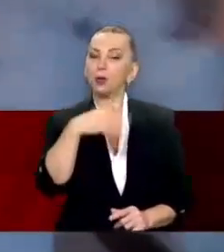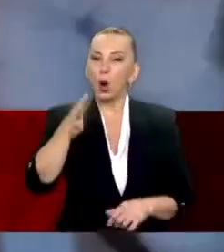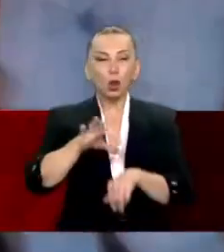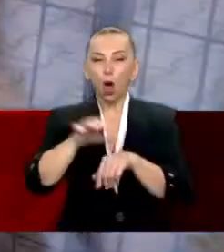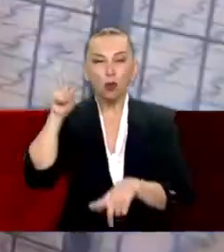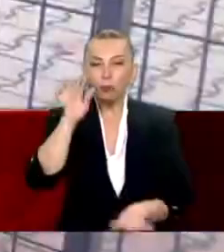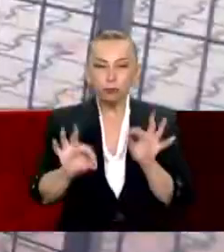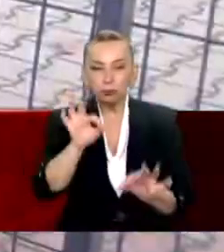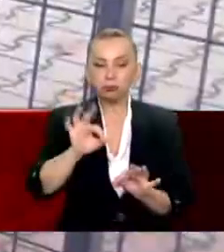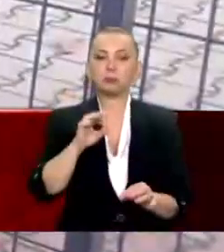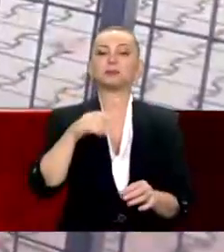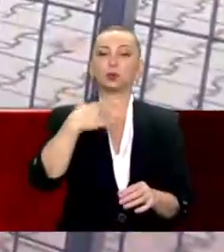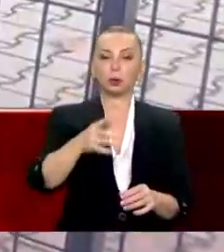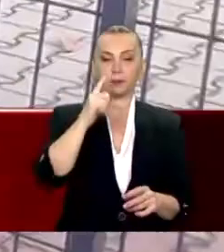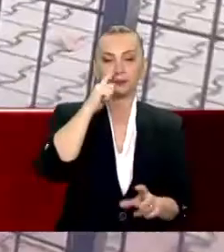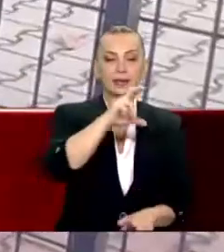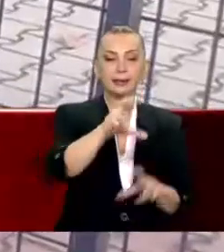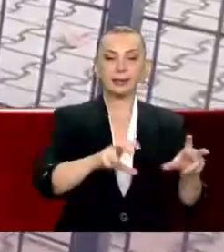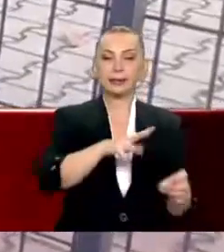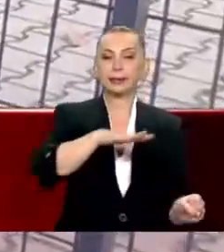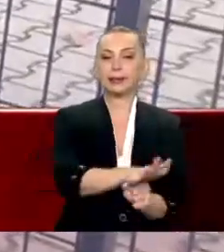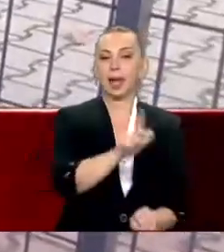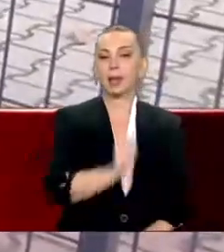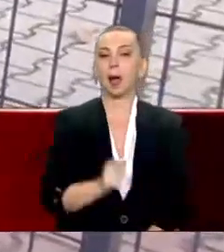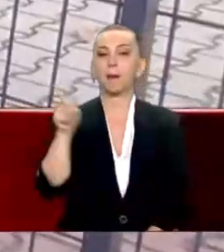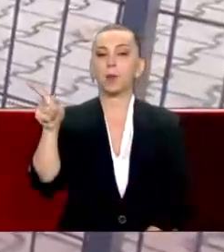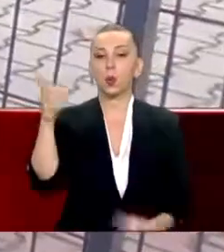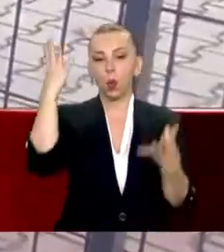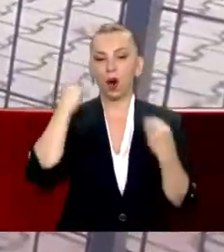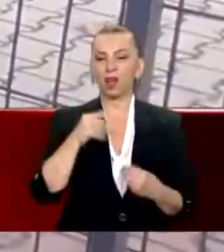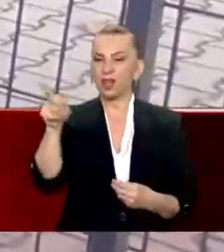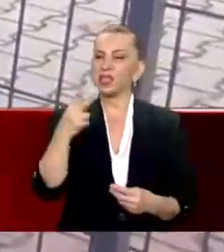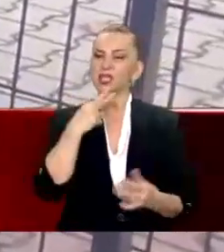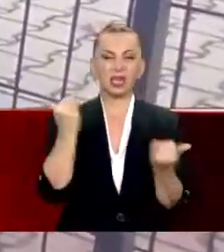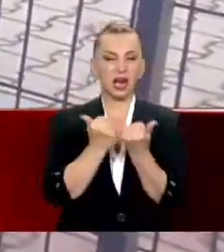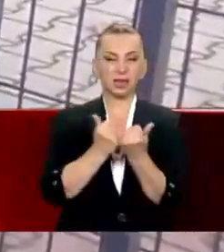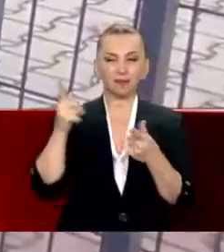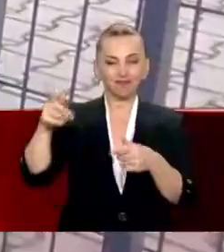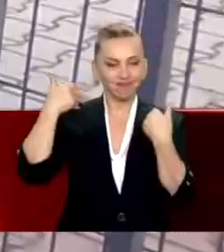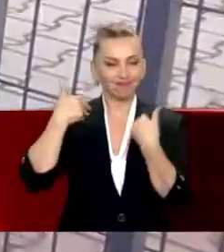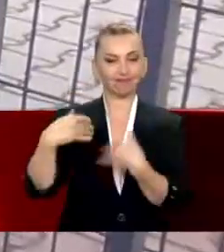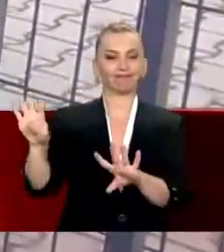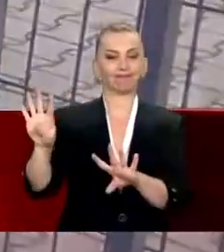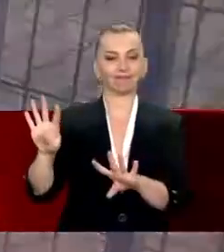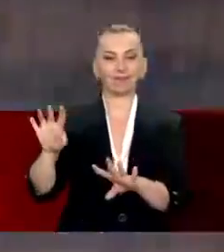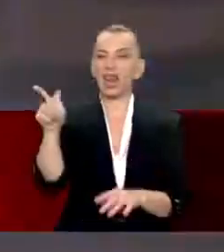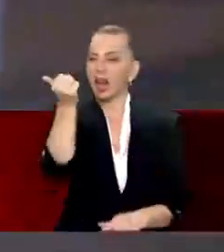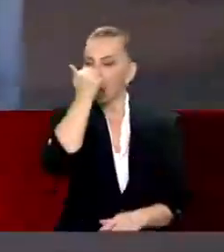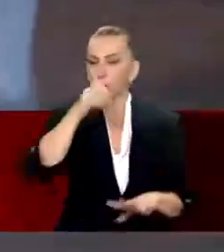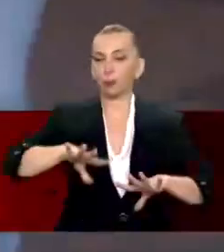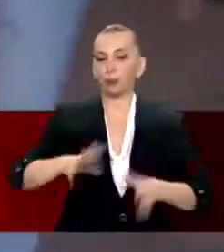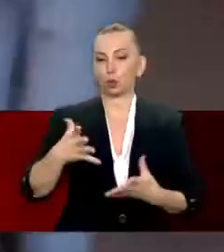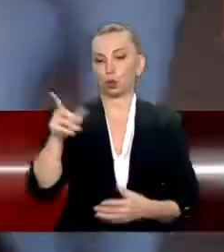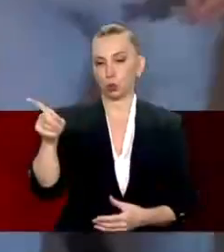ortaya çıkmıştı. O bizim kız kardeşimiz değil. Öyle bir kız kardeşimiz yok bizim. Öyle bir kanı bozuk kız kardeşimiz yok daha.